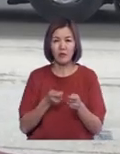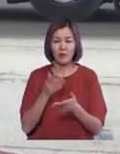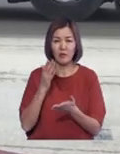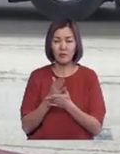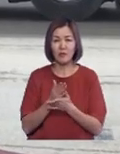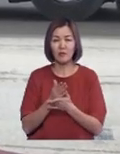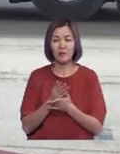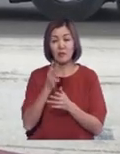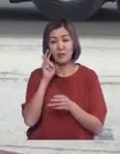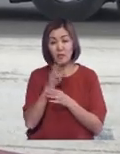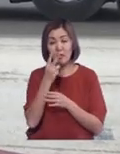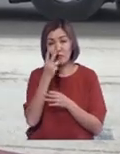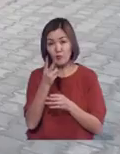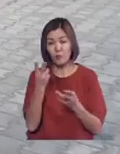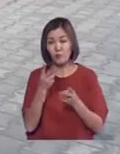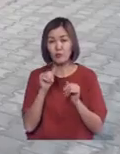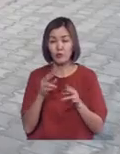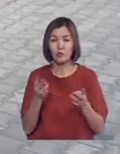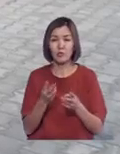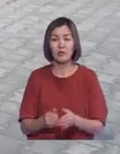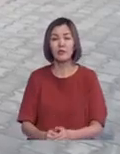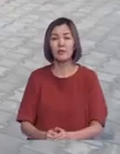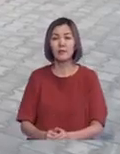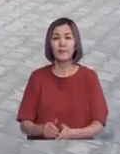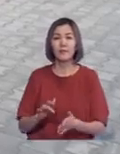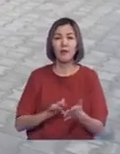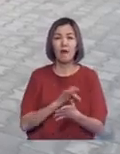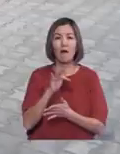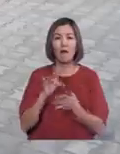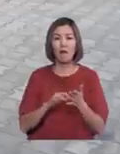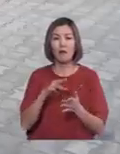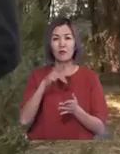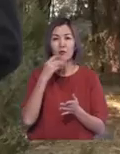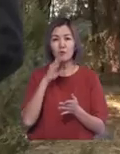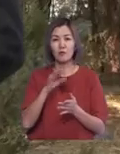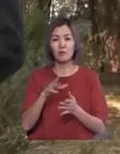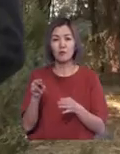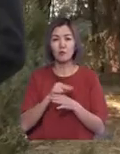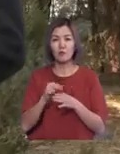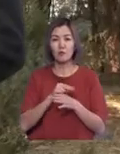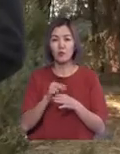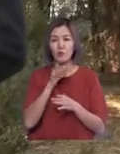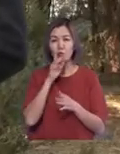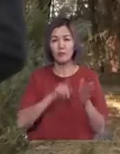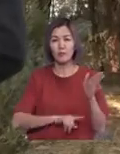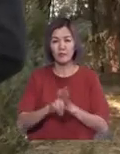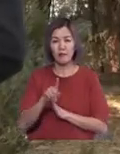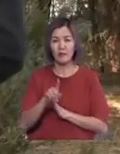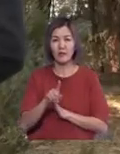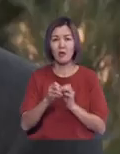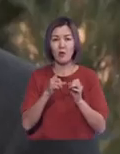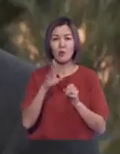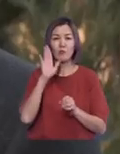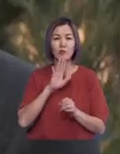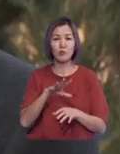алса, сонда бірінші болар. Қалалық тікіш бөлімі алдағы уақытта жөндеу жұмыстарының басталатынын айтады. Барысында 11 су